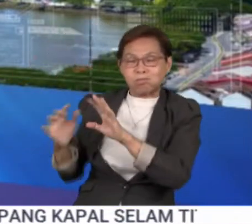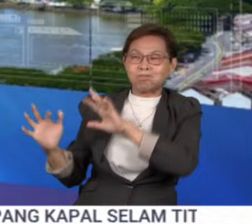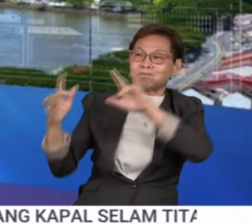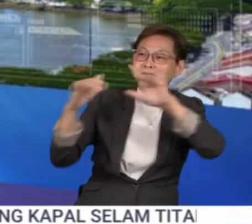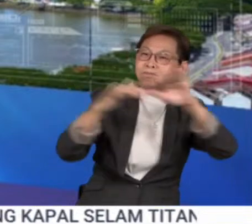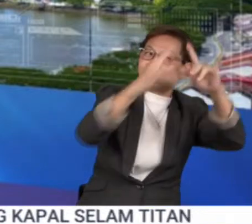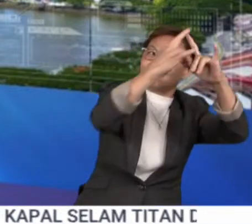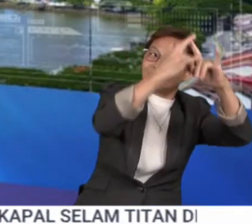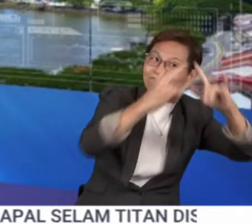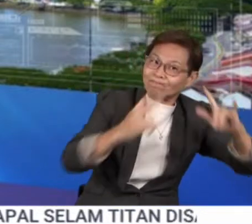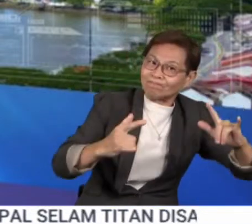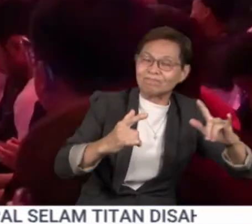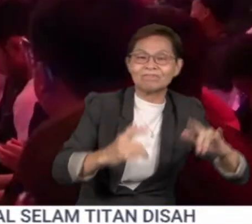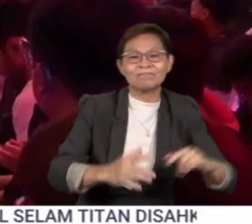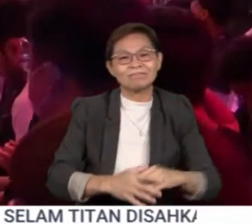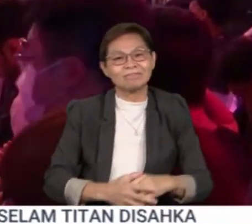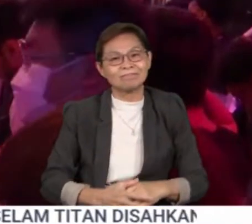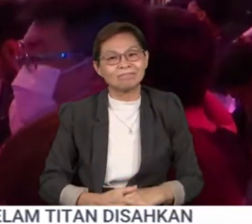ke museum.